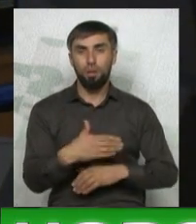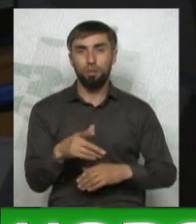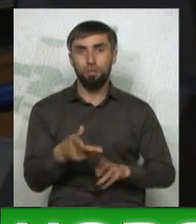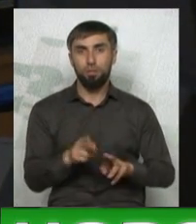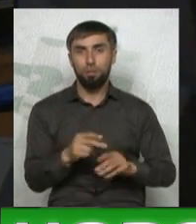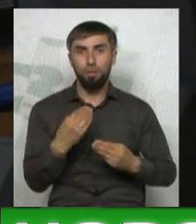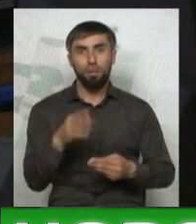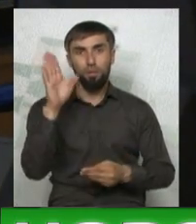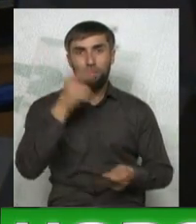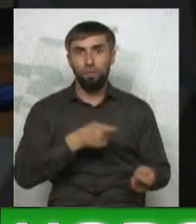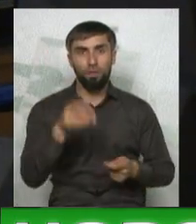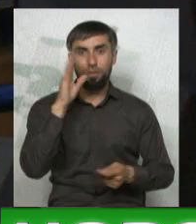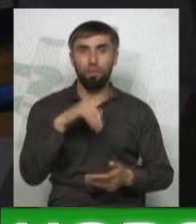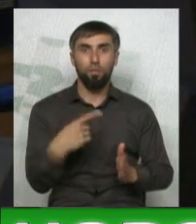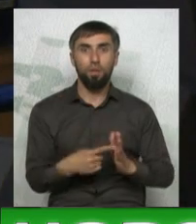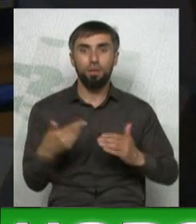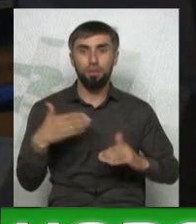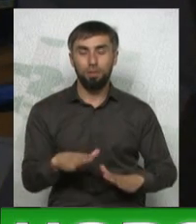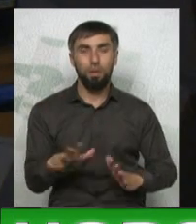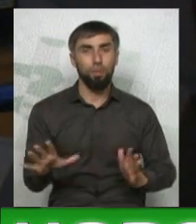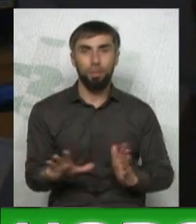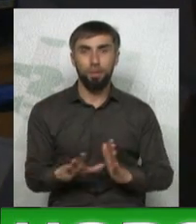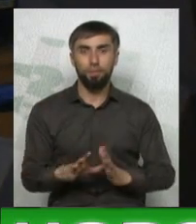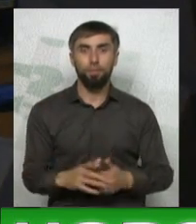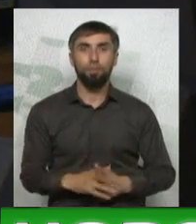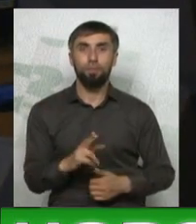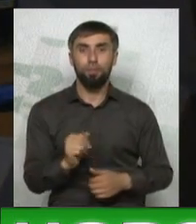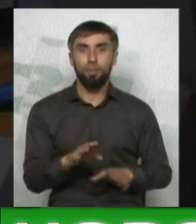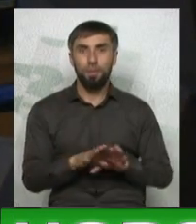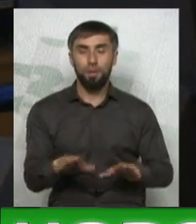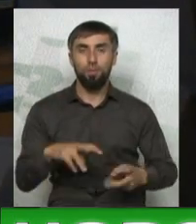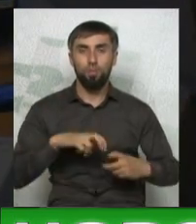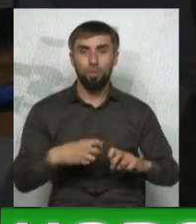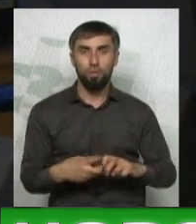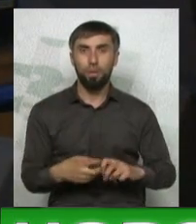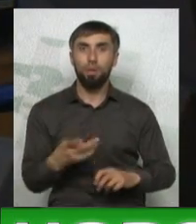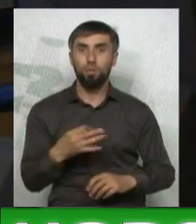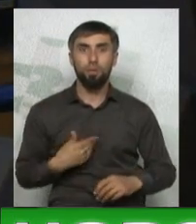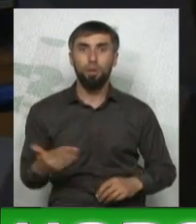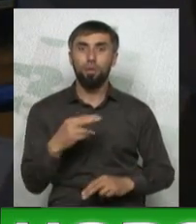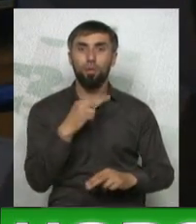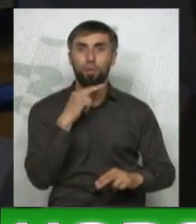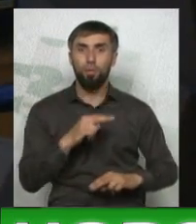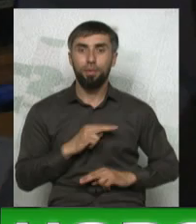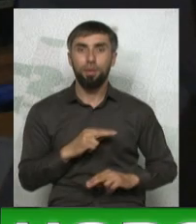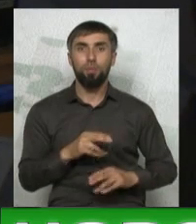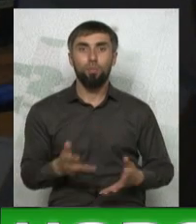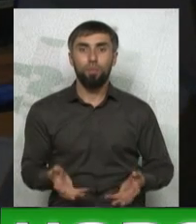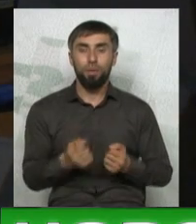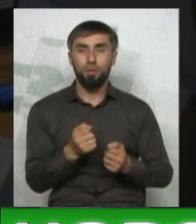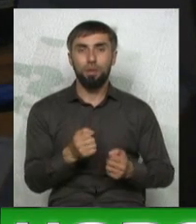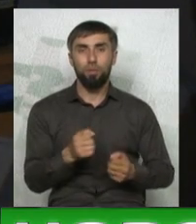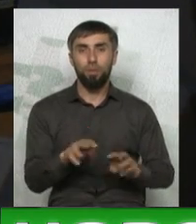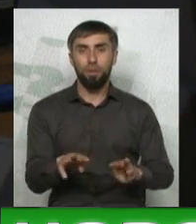представляется подвоз воды, вопрос решается моментально. То есть как таковых проблем нет. Тем не менее, нам оказывается поддержка с Министерством энергетики